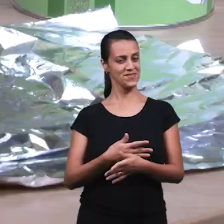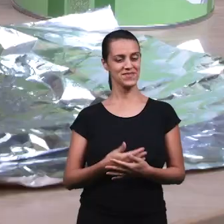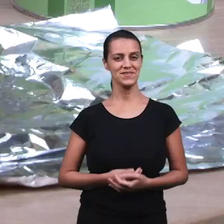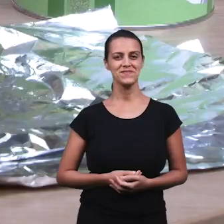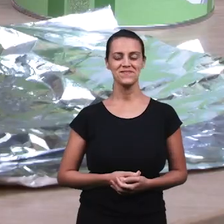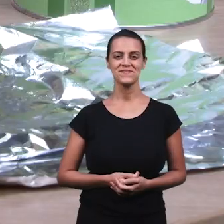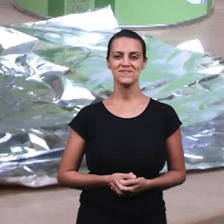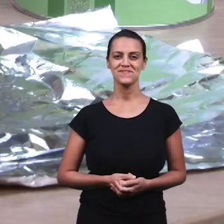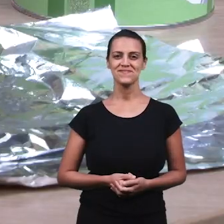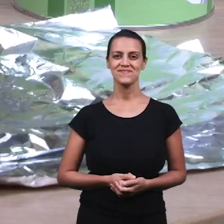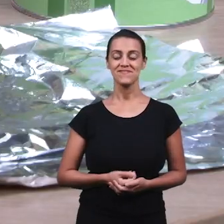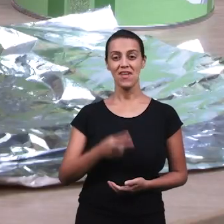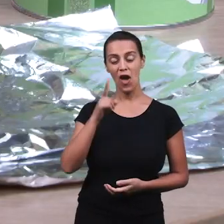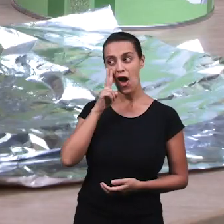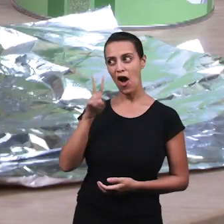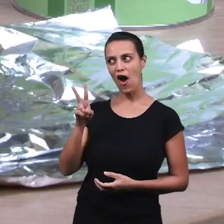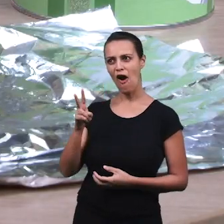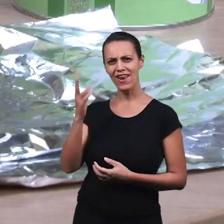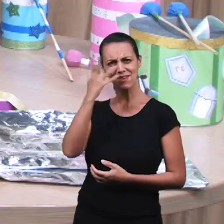Très bien.